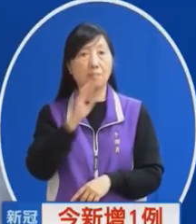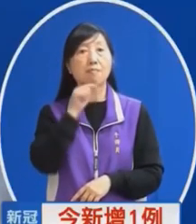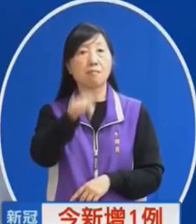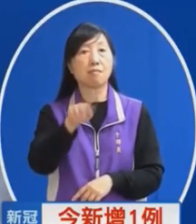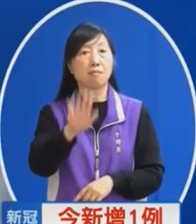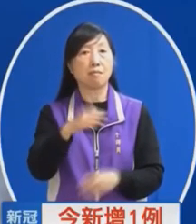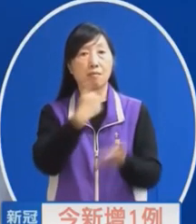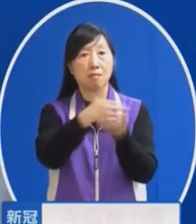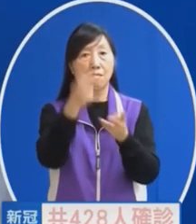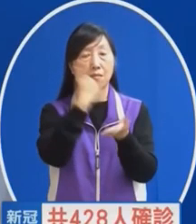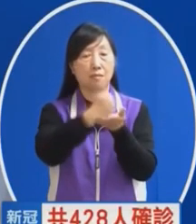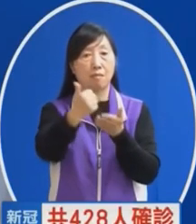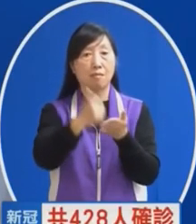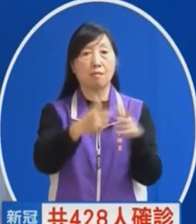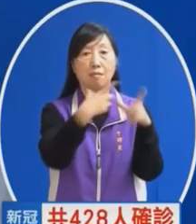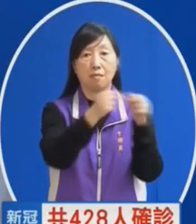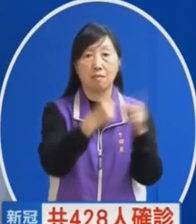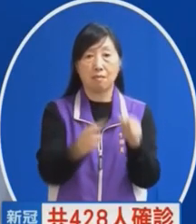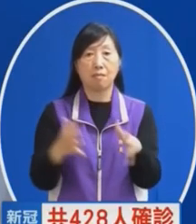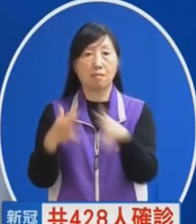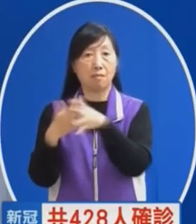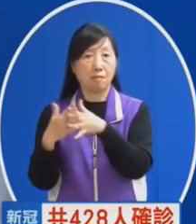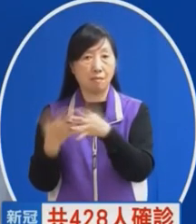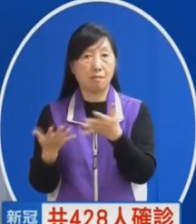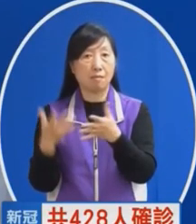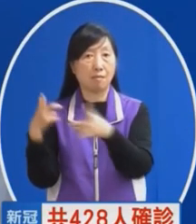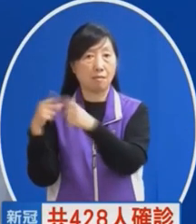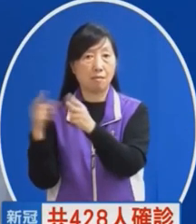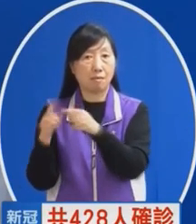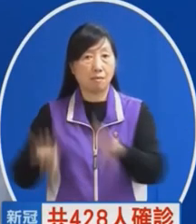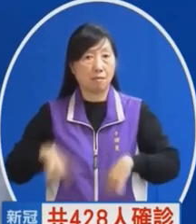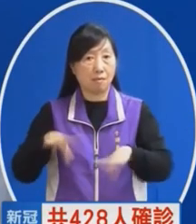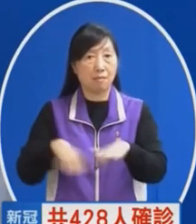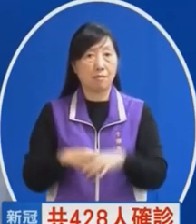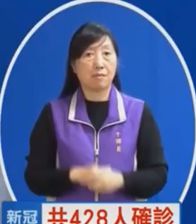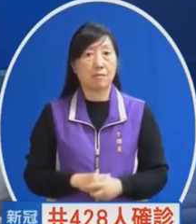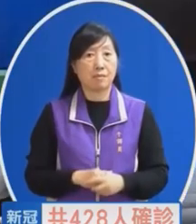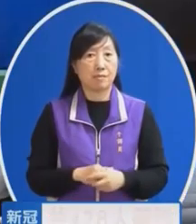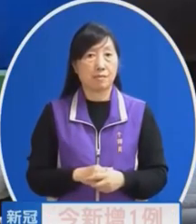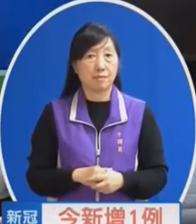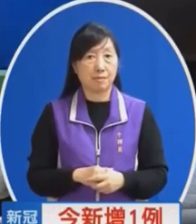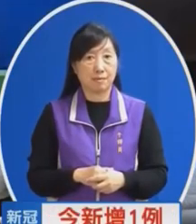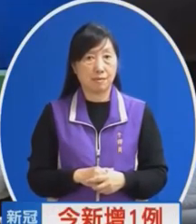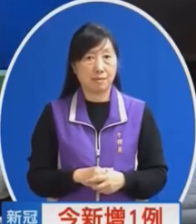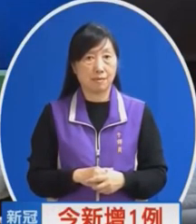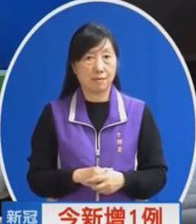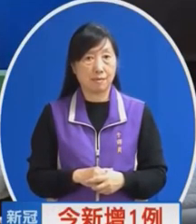主要的国家是美国、日本跟澳洲。好，